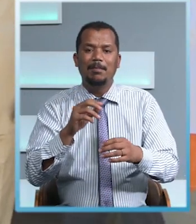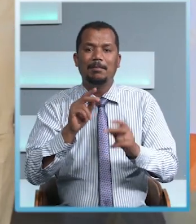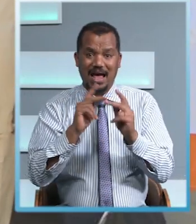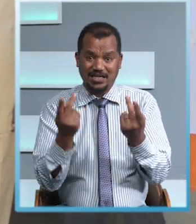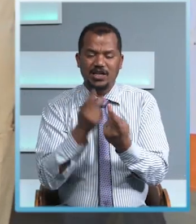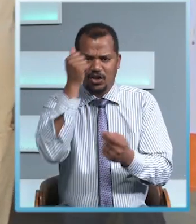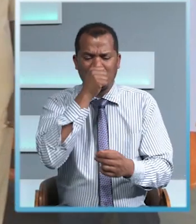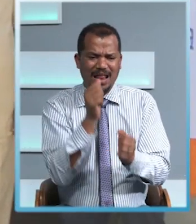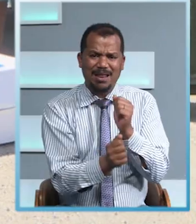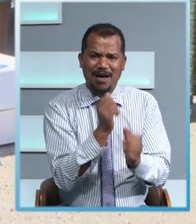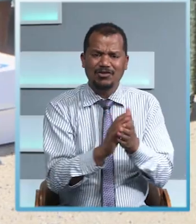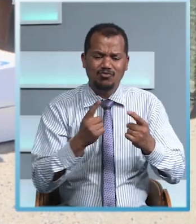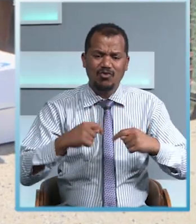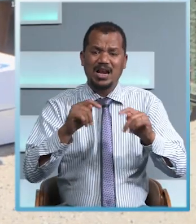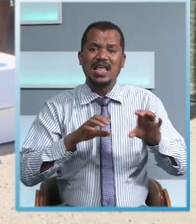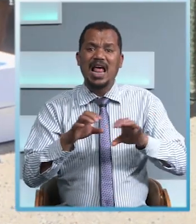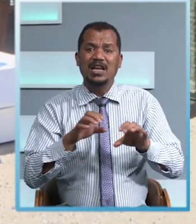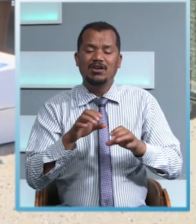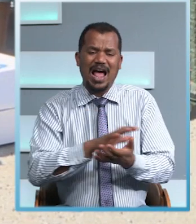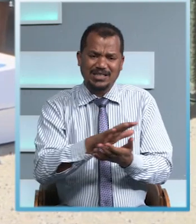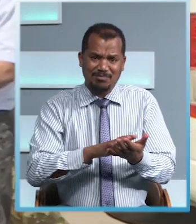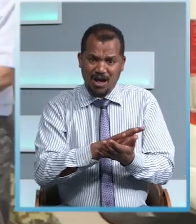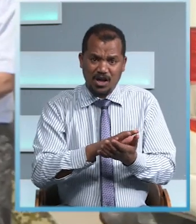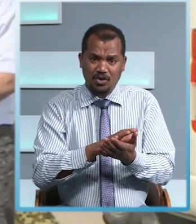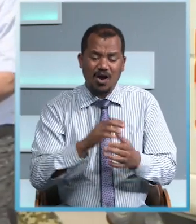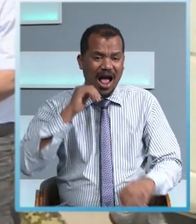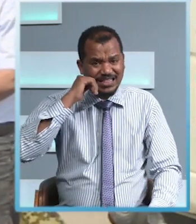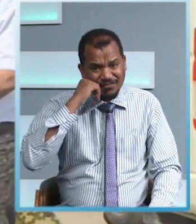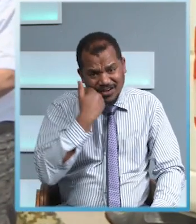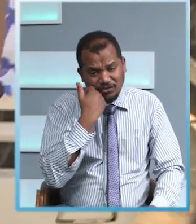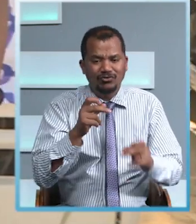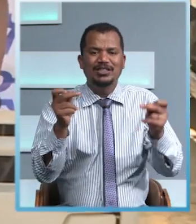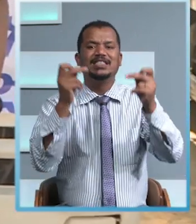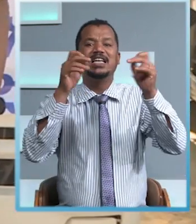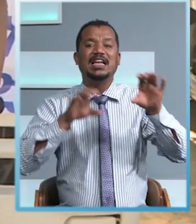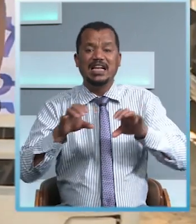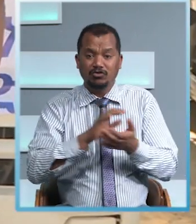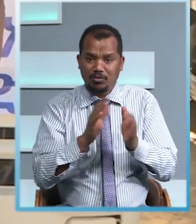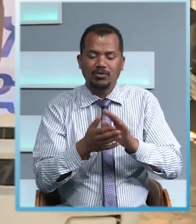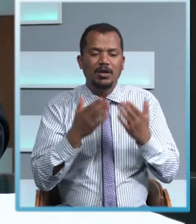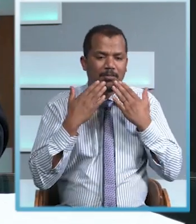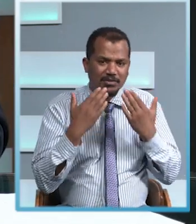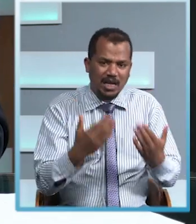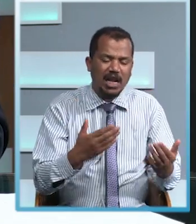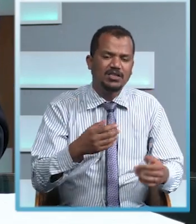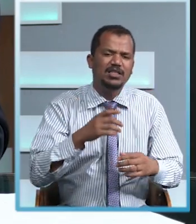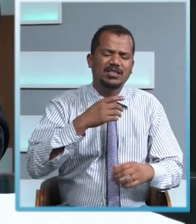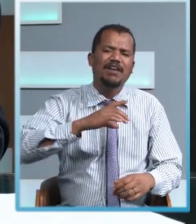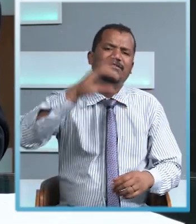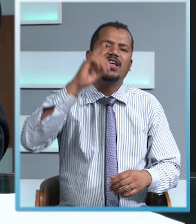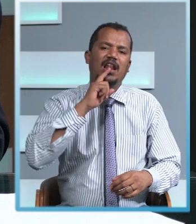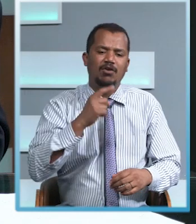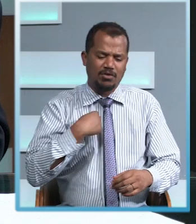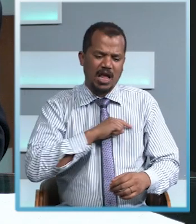ወኪሎች እንደገለጹት ኢትዮጵያን ለማፍረስ ሙከራ ያደረገውን አሸባሪ ጁንታን አሳፍራችሁ ድል ያደረጋችሁ በመሆናችሁ ምስጋናችን የላቀ